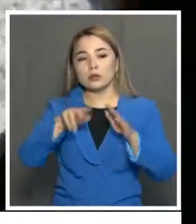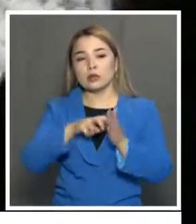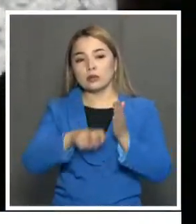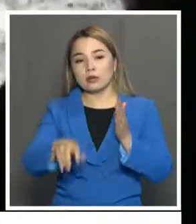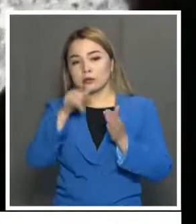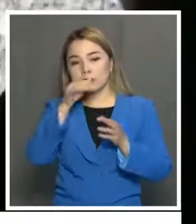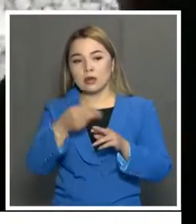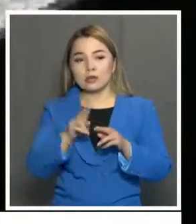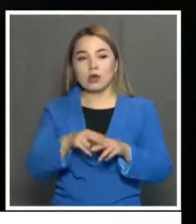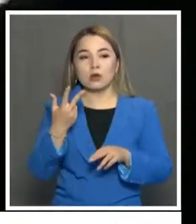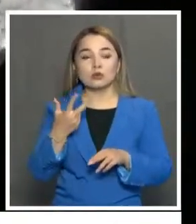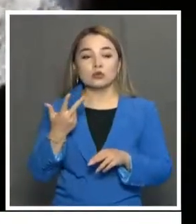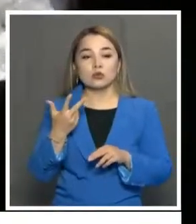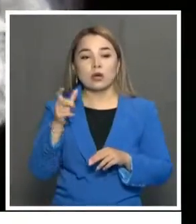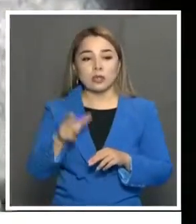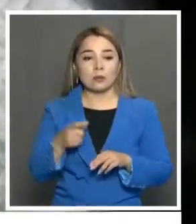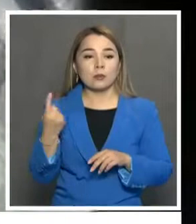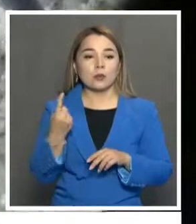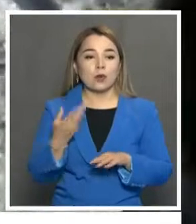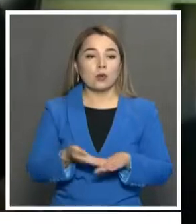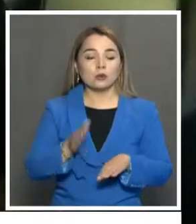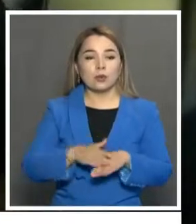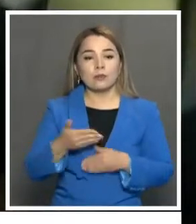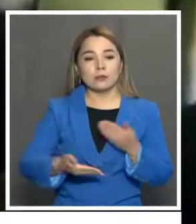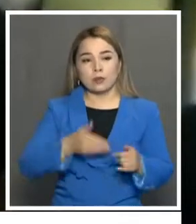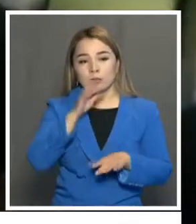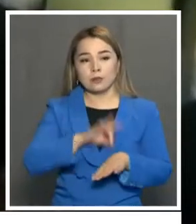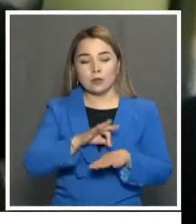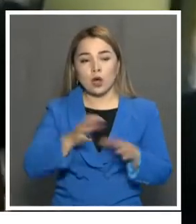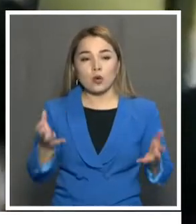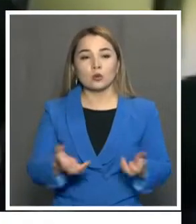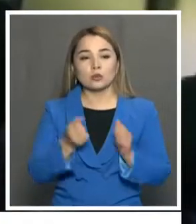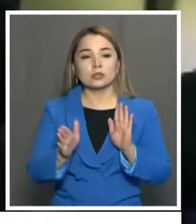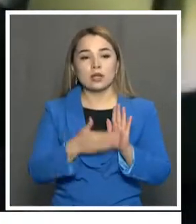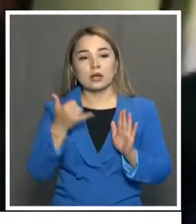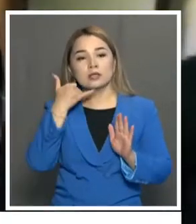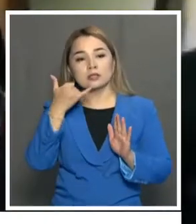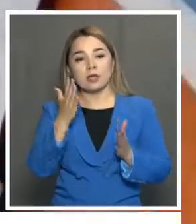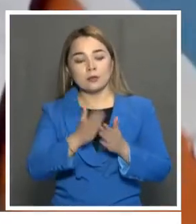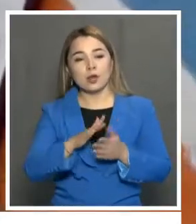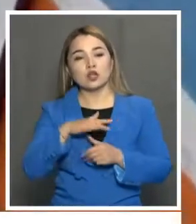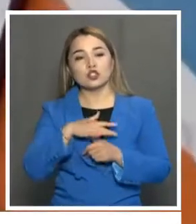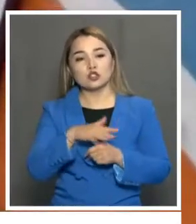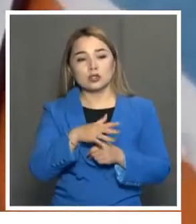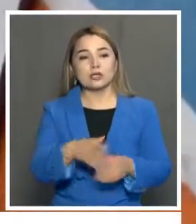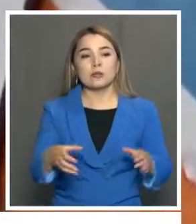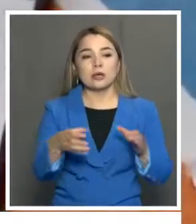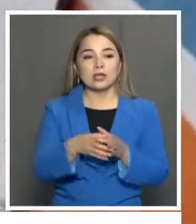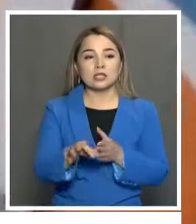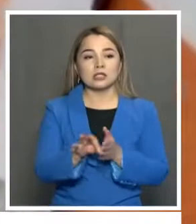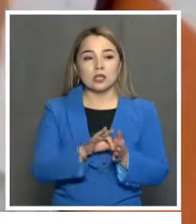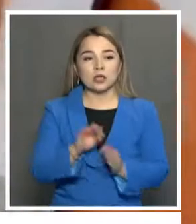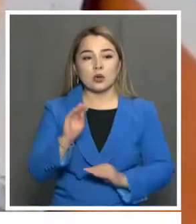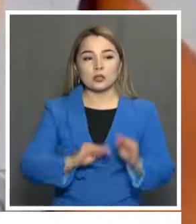3 адамның біреуі ауырып қалып, жүрісі қиындаған. Ақыры құтқарушыларды көмекке шақырған. Қазавия құтқару тікұшағы мен төтенше жағдайлар департаменті жедел